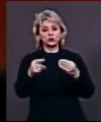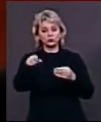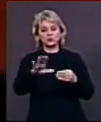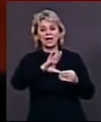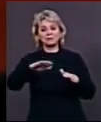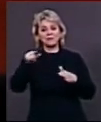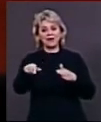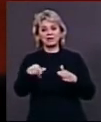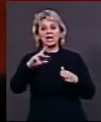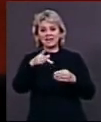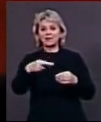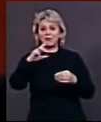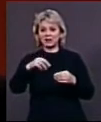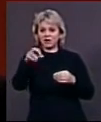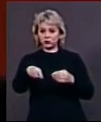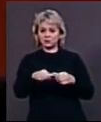всем ядом.